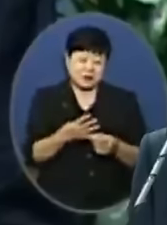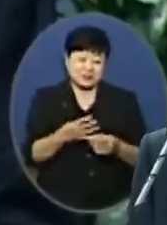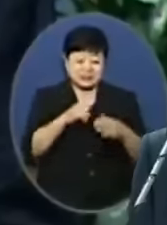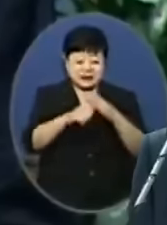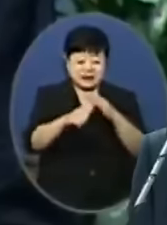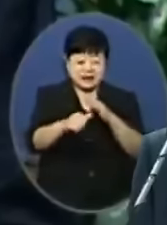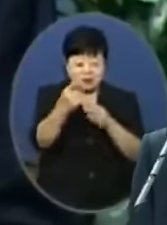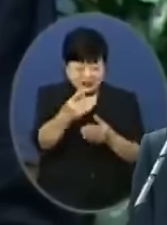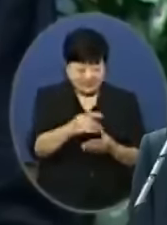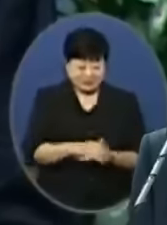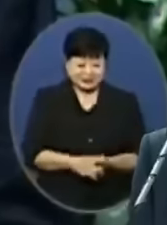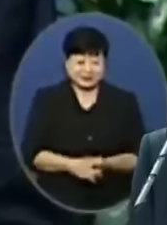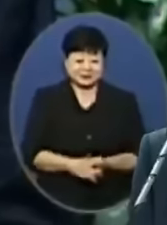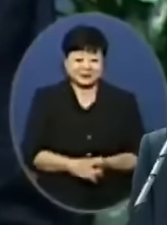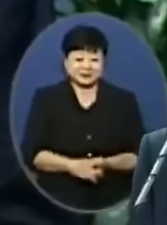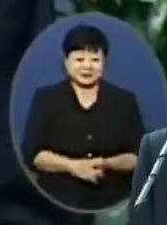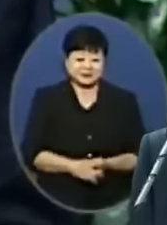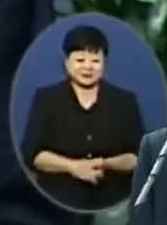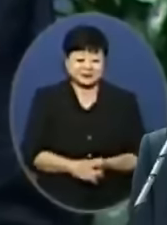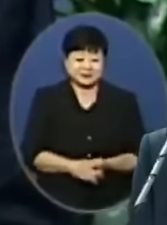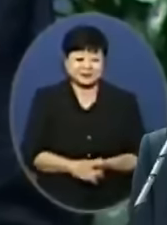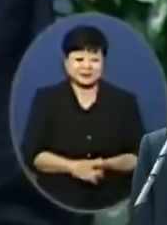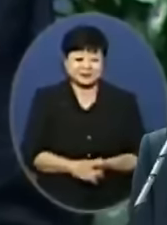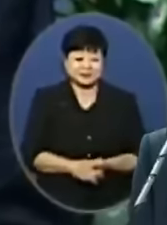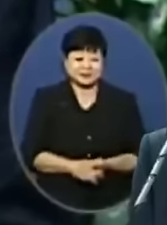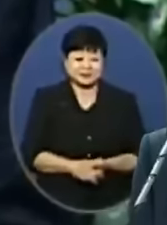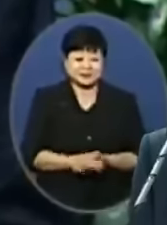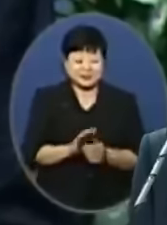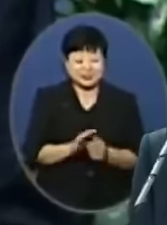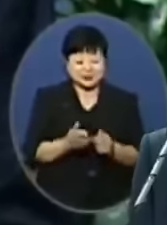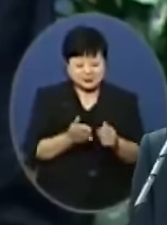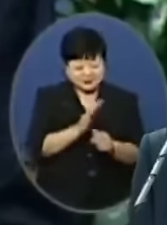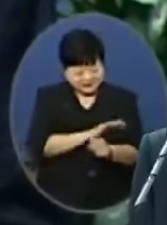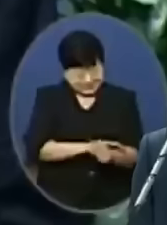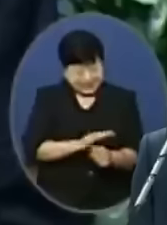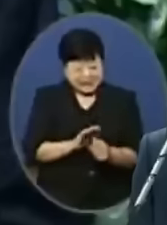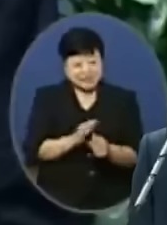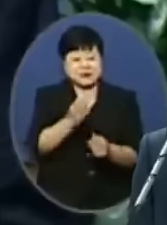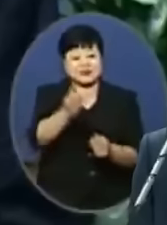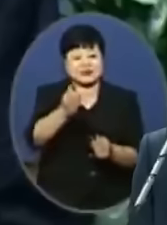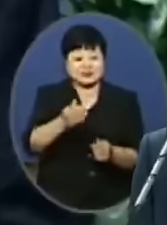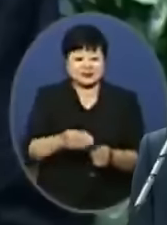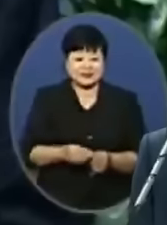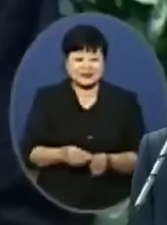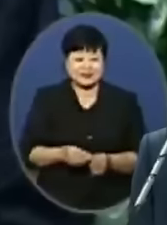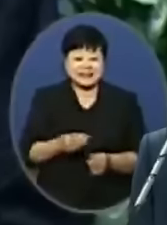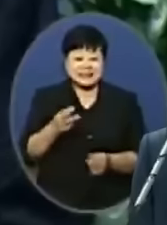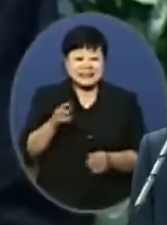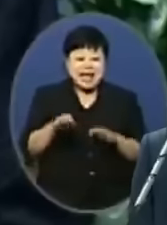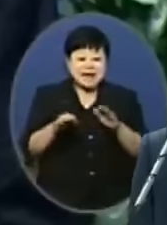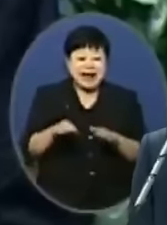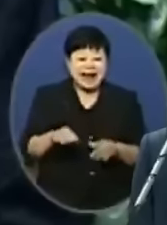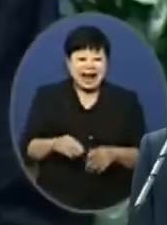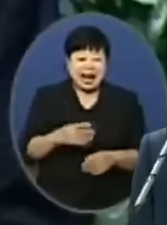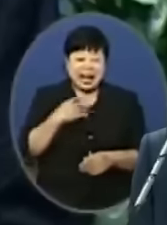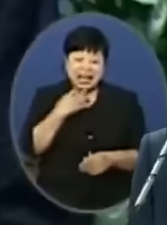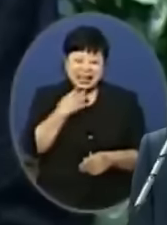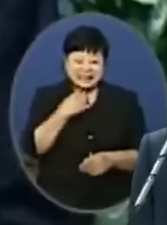목포에 왔다 그래요. 그러면서 대접을 잘 받았습니다. 세발 낙지도 먹으라고